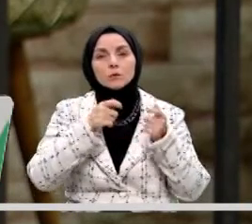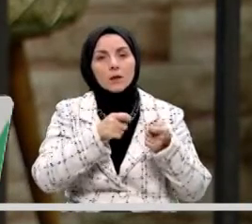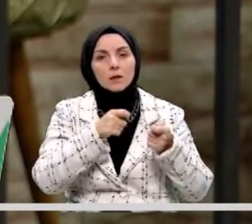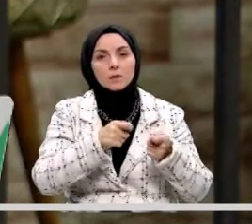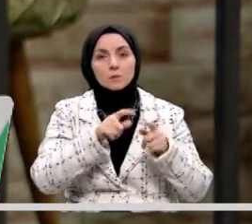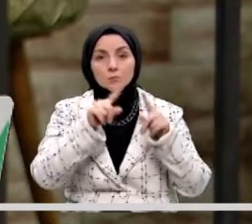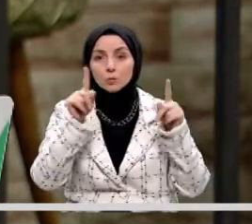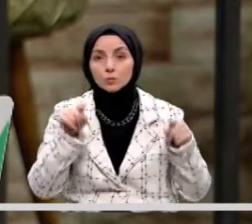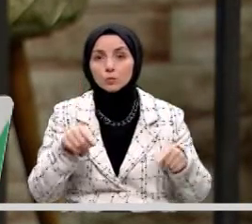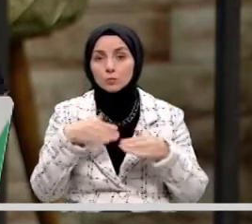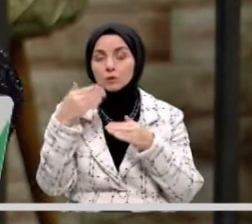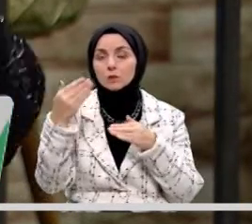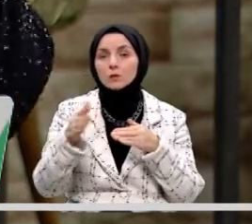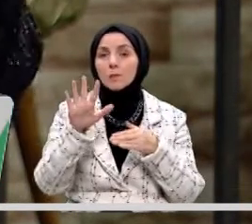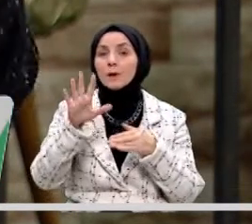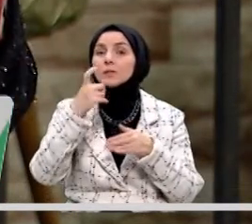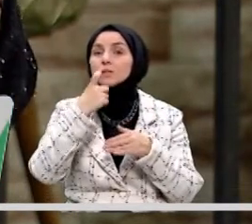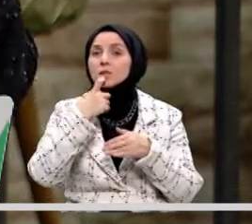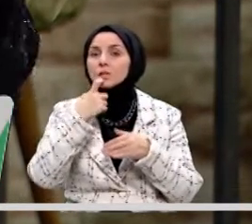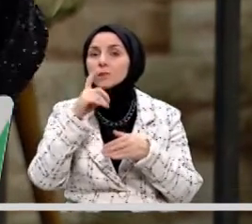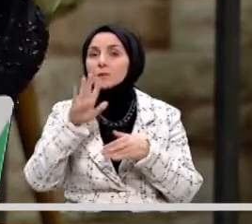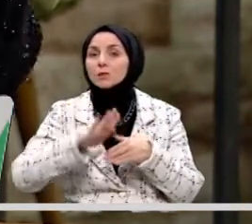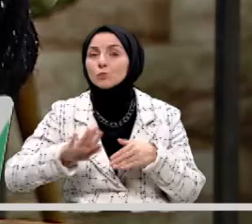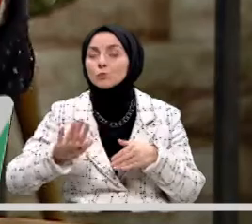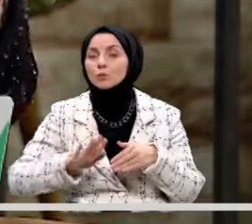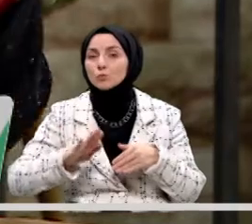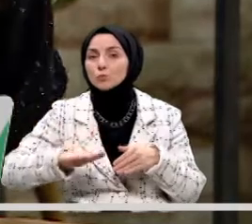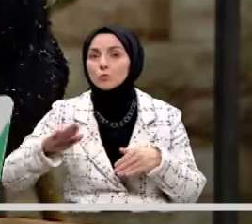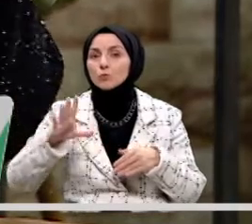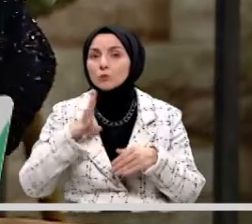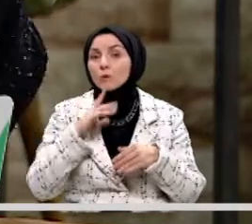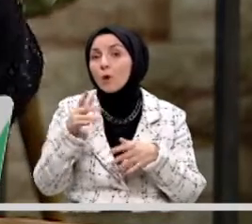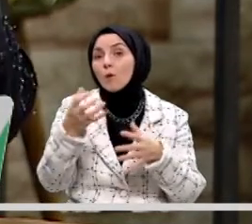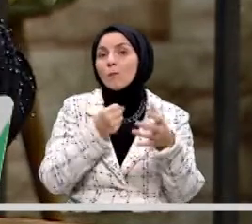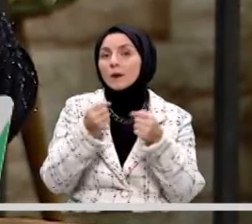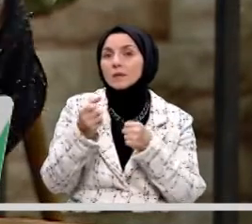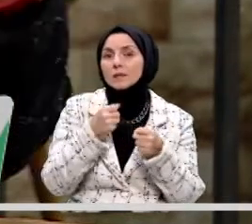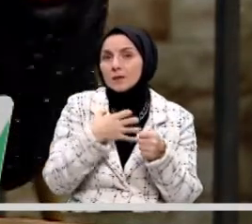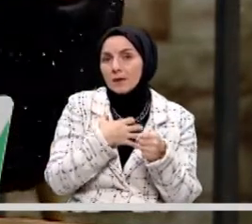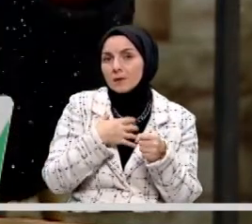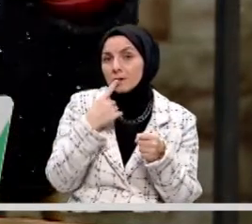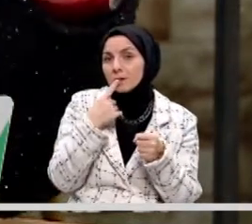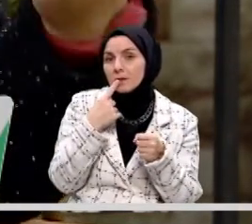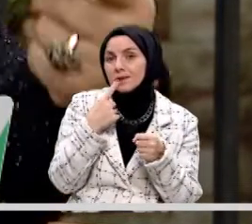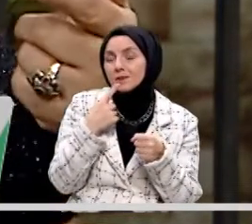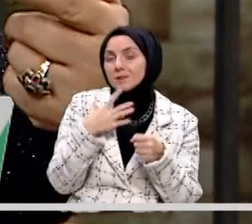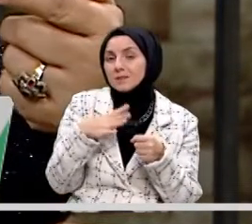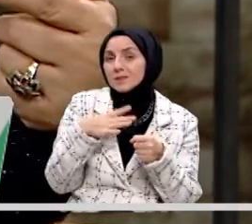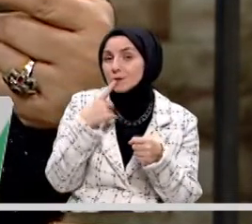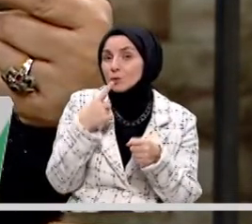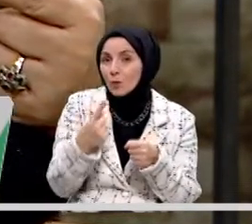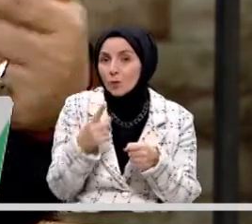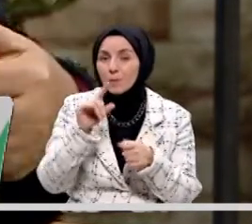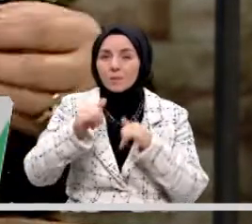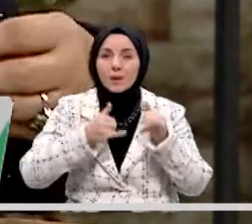A5 yaşında bir tane evladınız var o çocuk dışarıda Bir markette kendini ifade edebiliyor mu bir parka gittiği zaman kendini